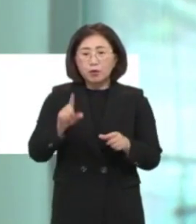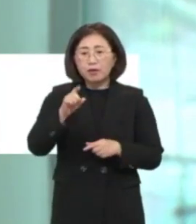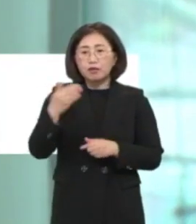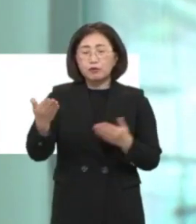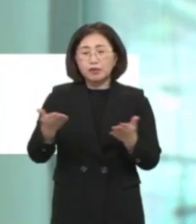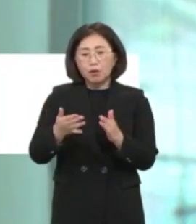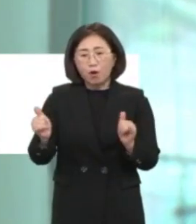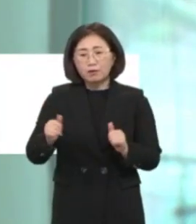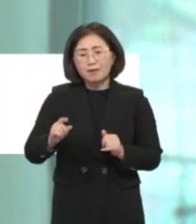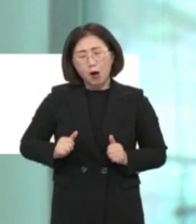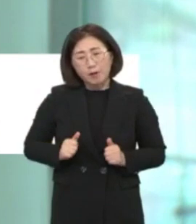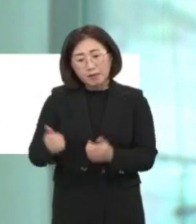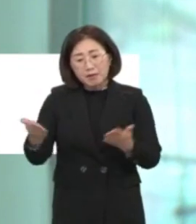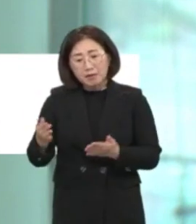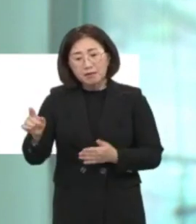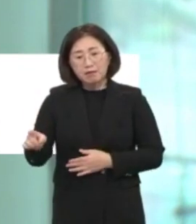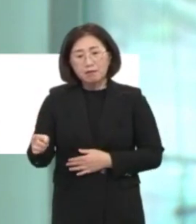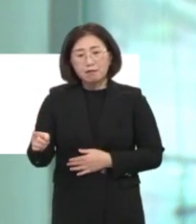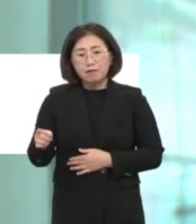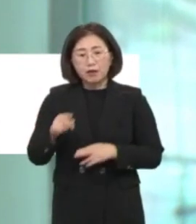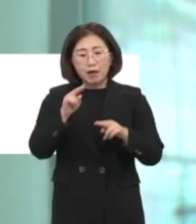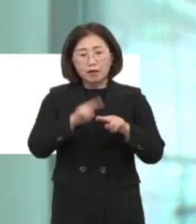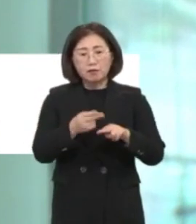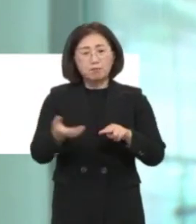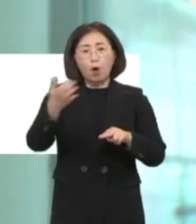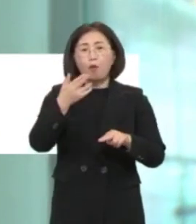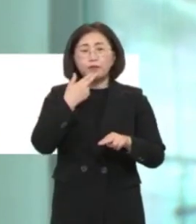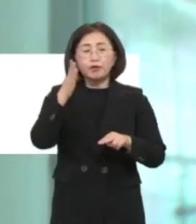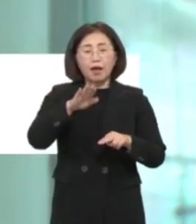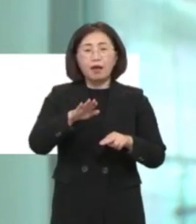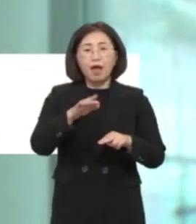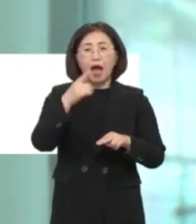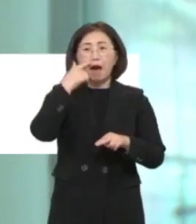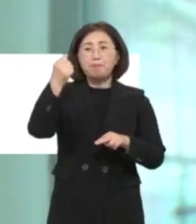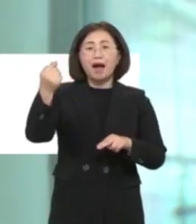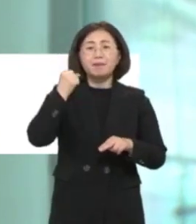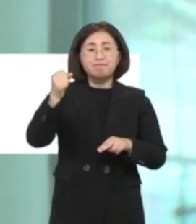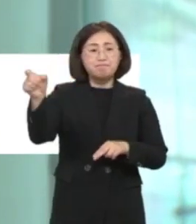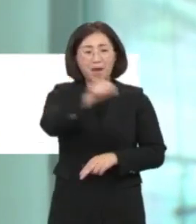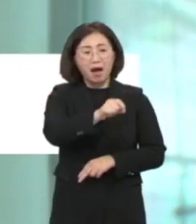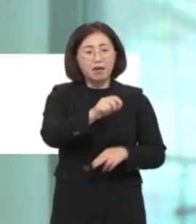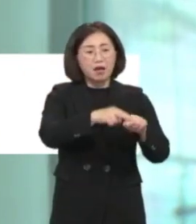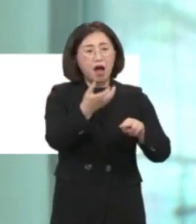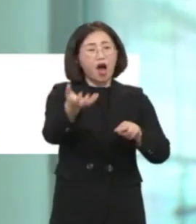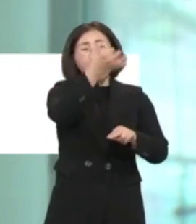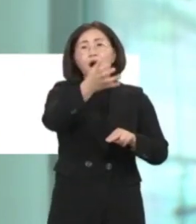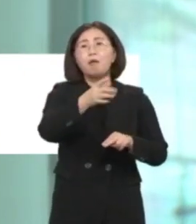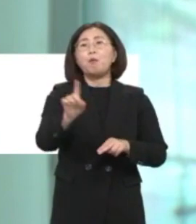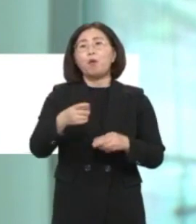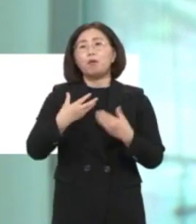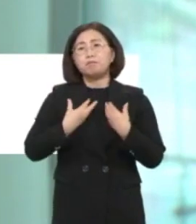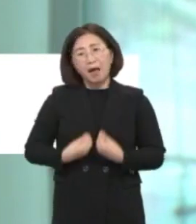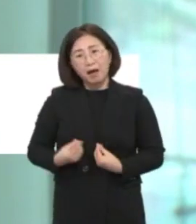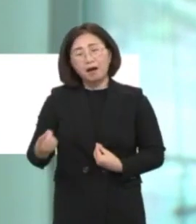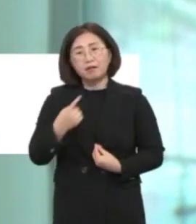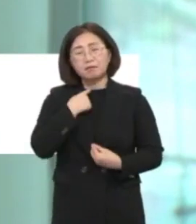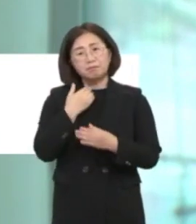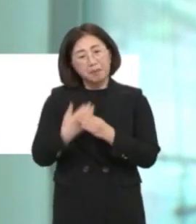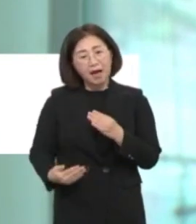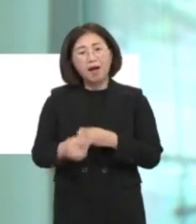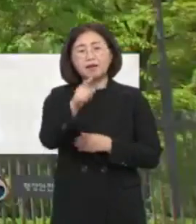소방관들의 사기를 떨어뜨리는 대전소방 아파 찬스 인사비리는 사법부의 엄중한 판단이